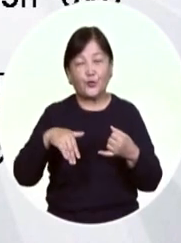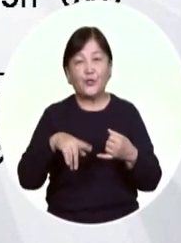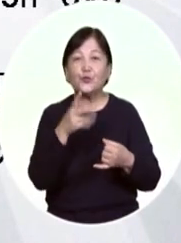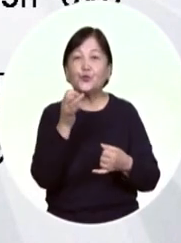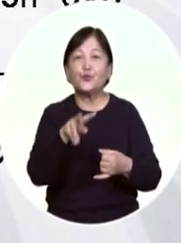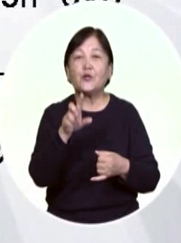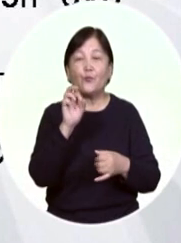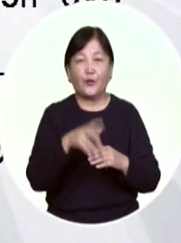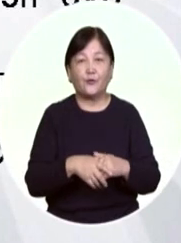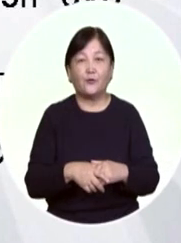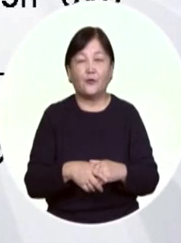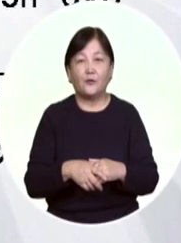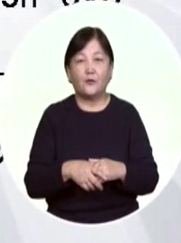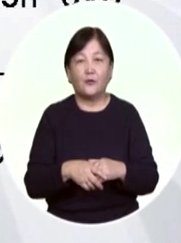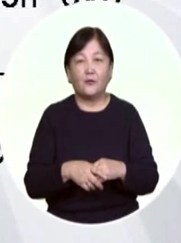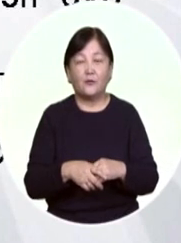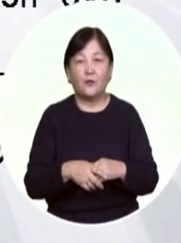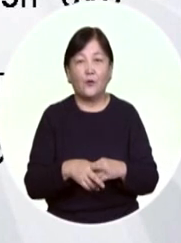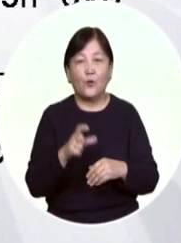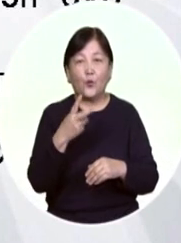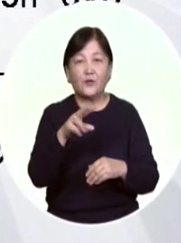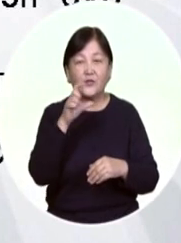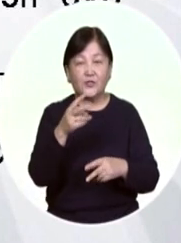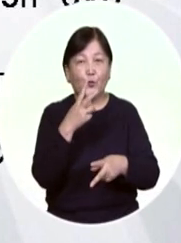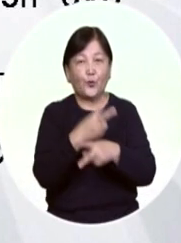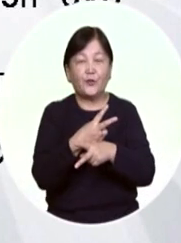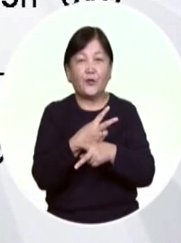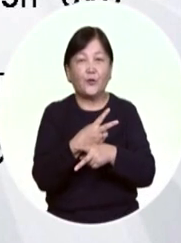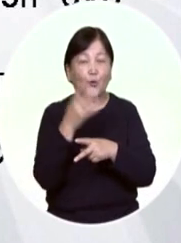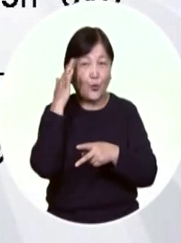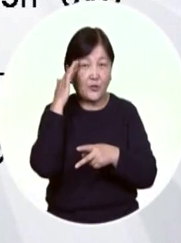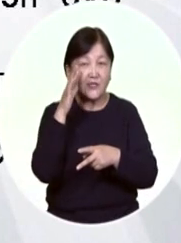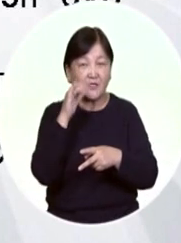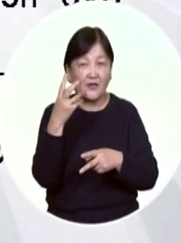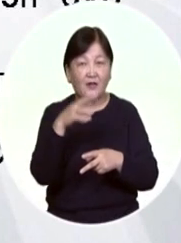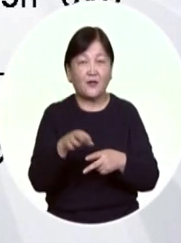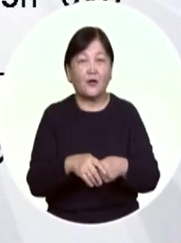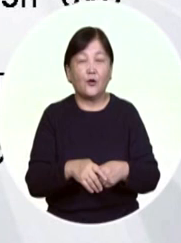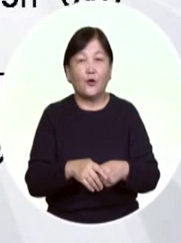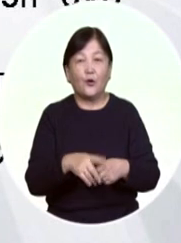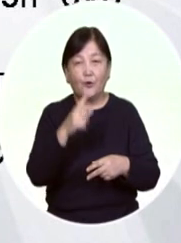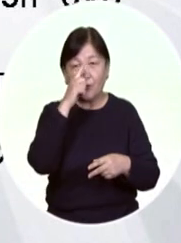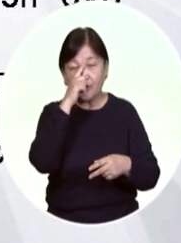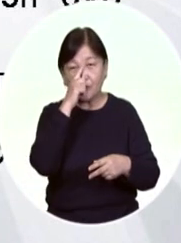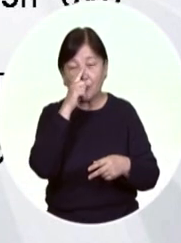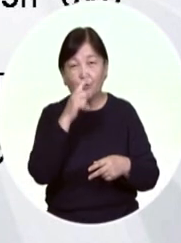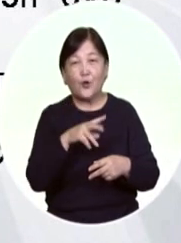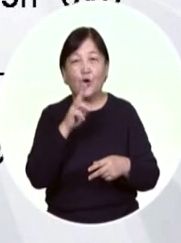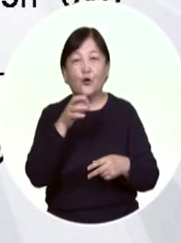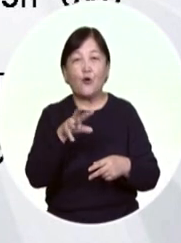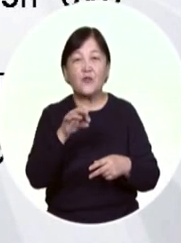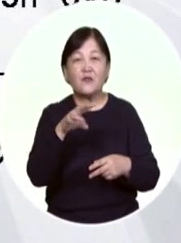бол энэ. Үндсэн хуулийн үзэл санаа зөвлөлт бодлос комитернаас тулгсан бодлогын нөлөөнд хэт